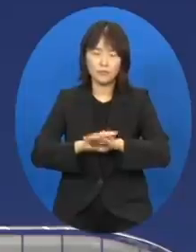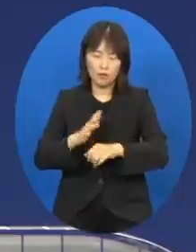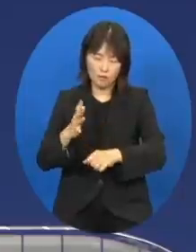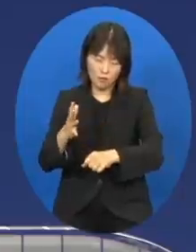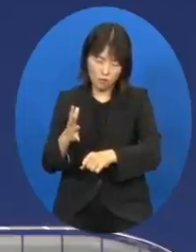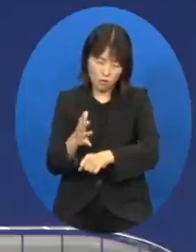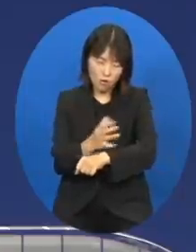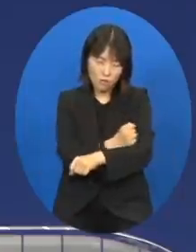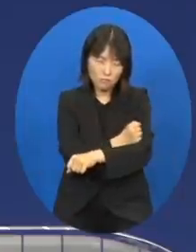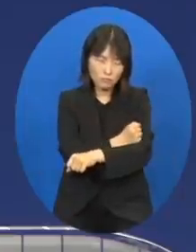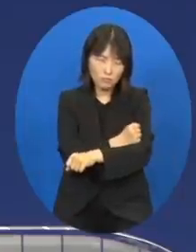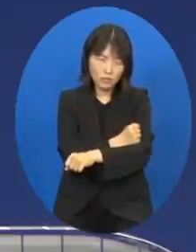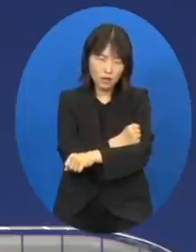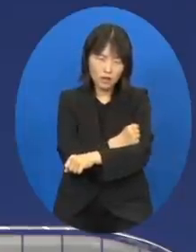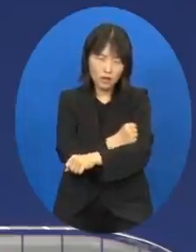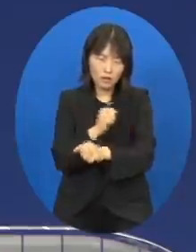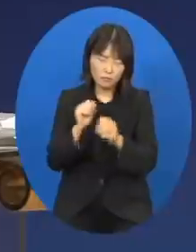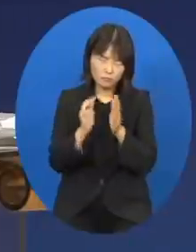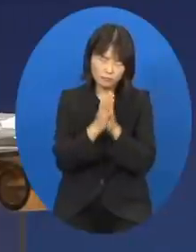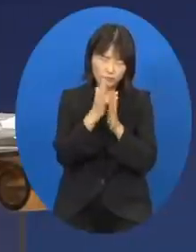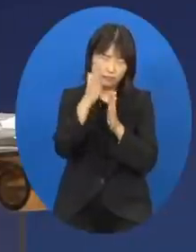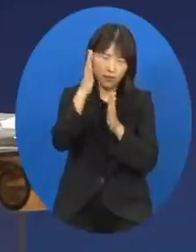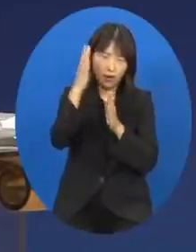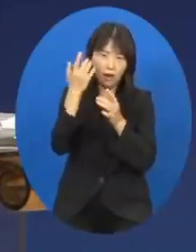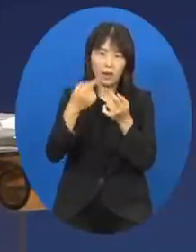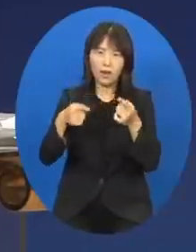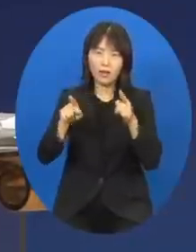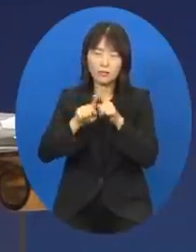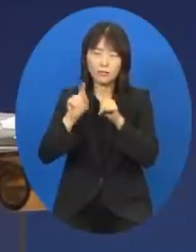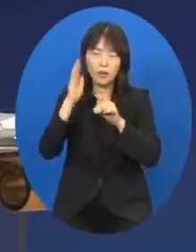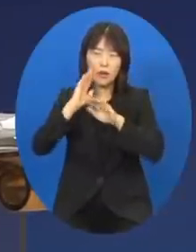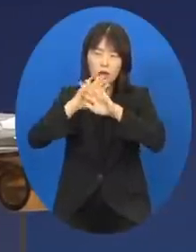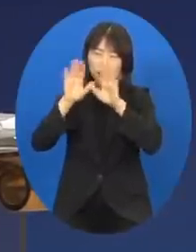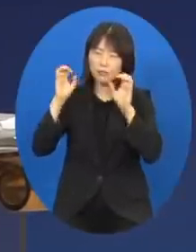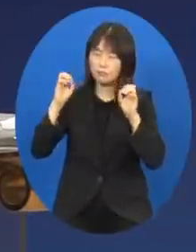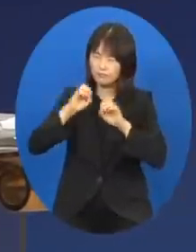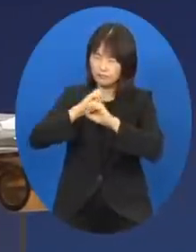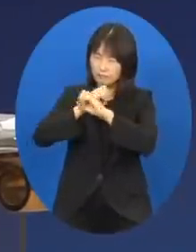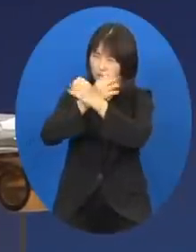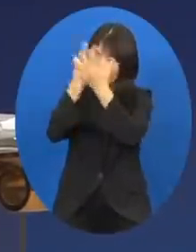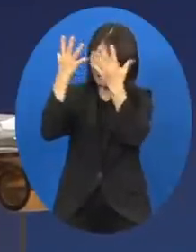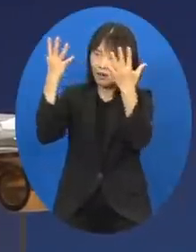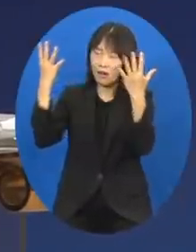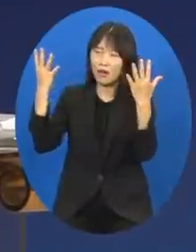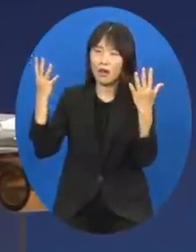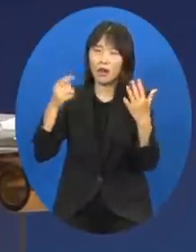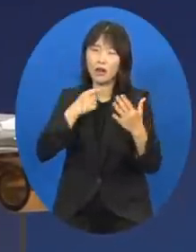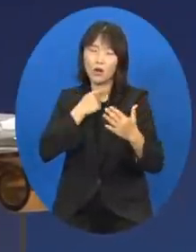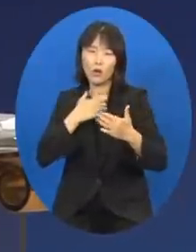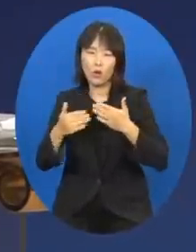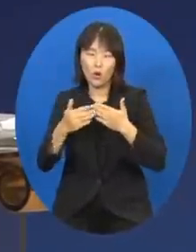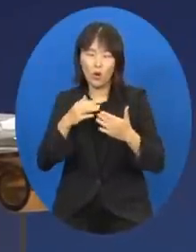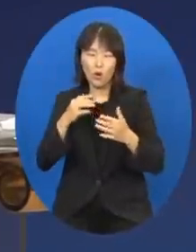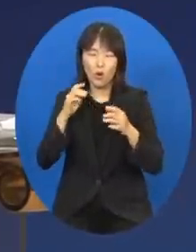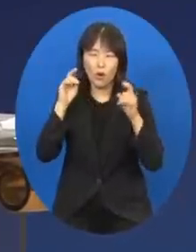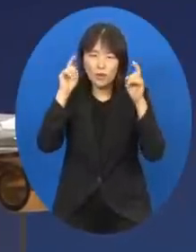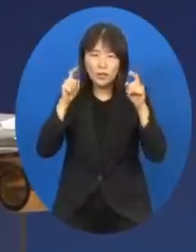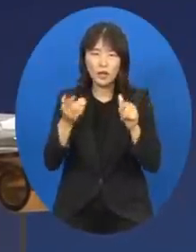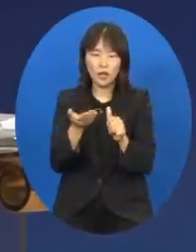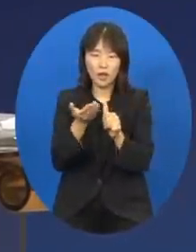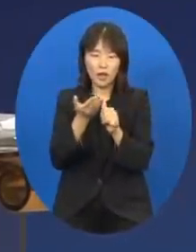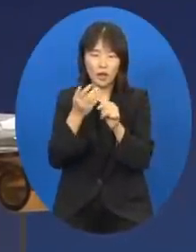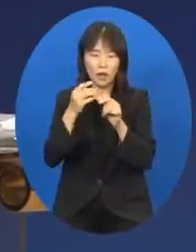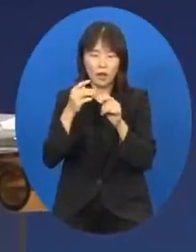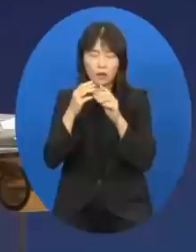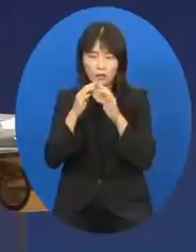엄청난 그런 광채와 함께 하늘이 환하게 밝아지는 이를 경험했던 목자들이 얼마나